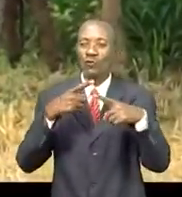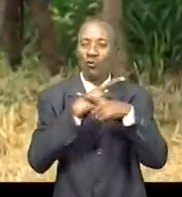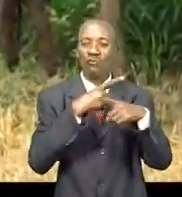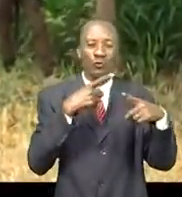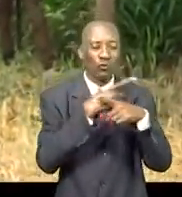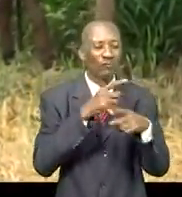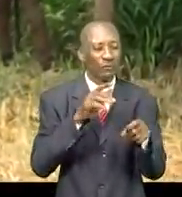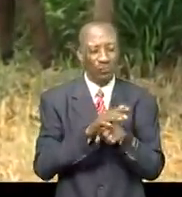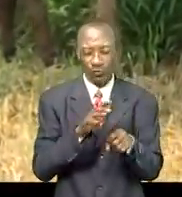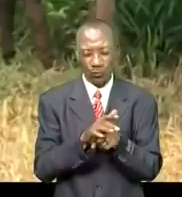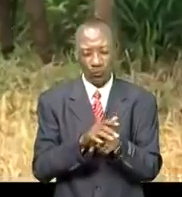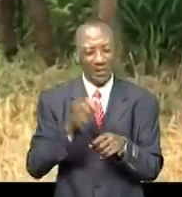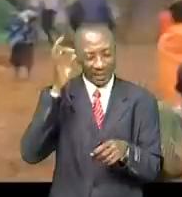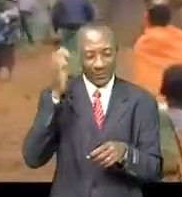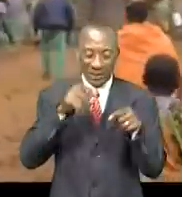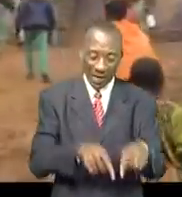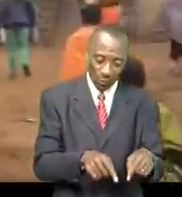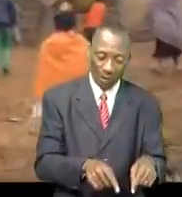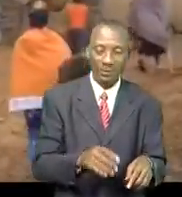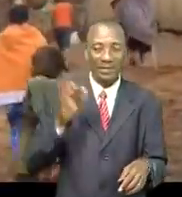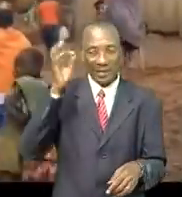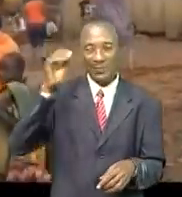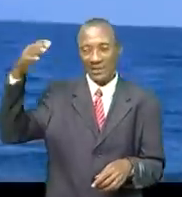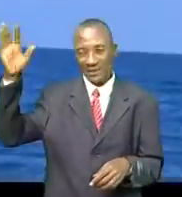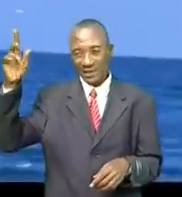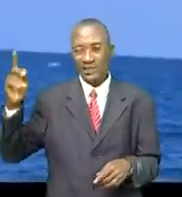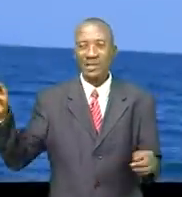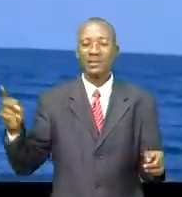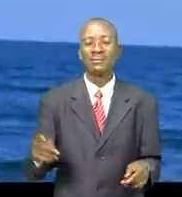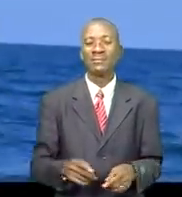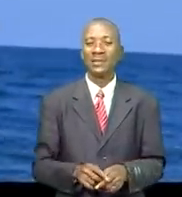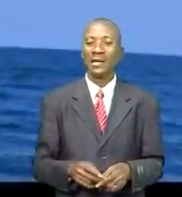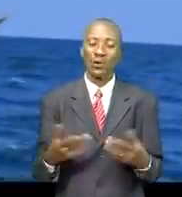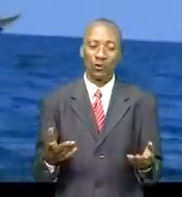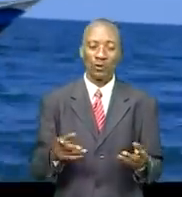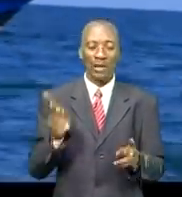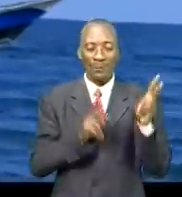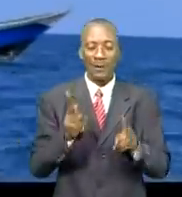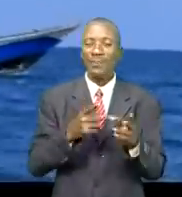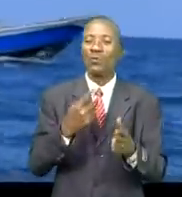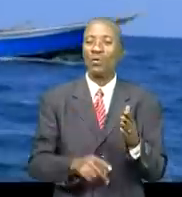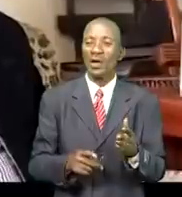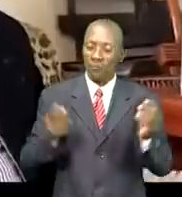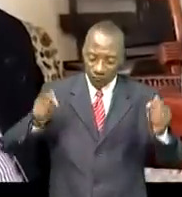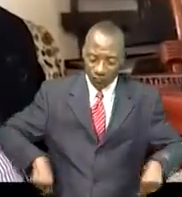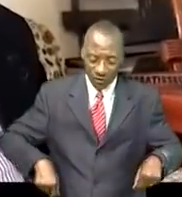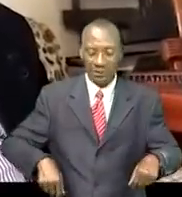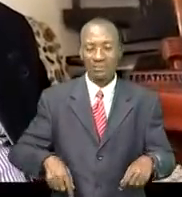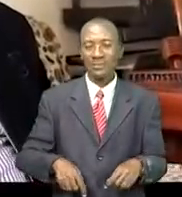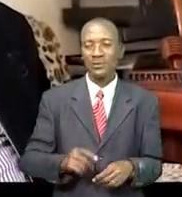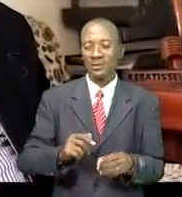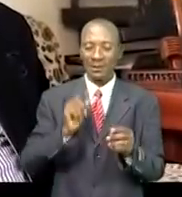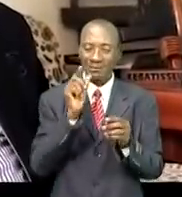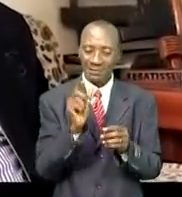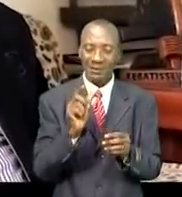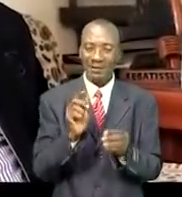et étrangers, ce qui a forcé des milliers de déplacés internes et des réfugiés à se diriger vers le pays voisin, l'Ouganda. Le nombre